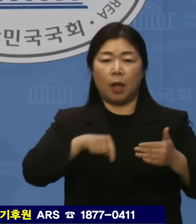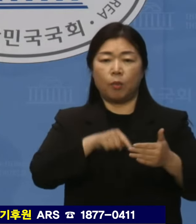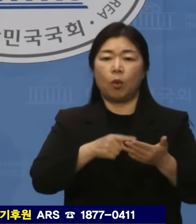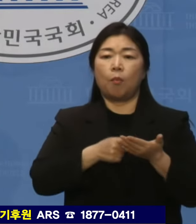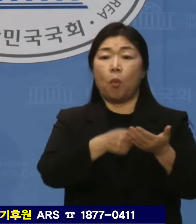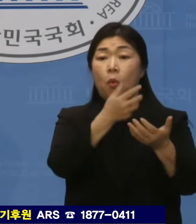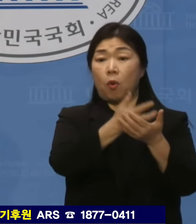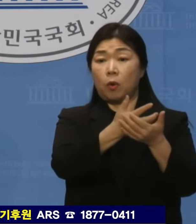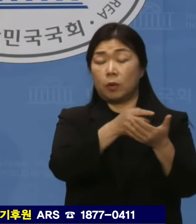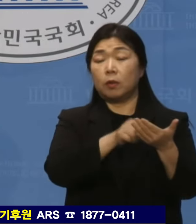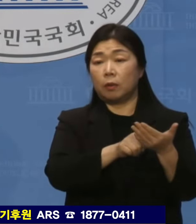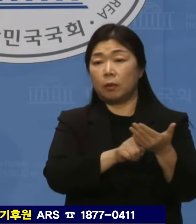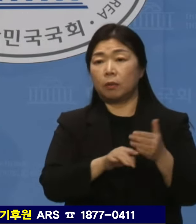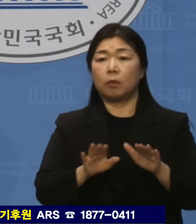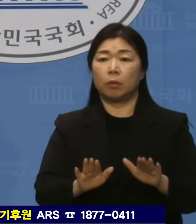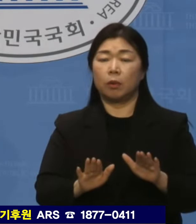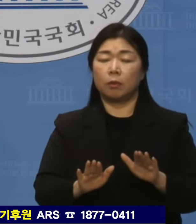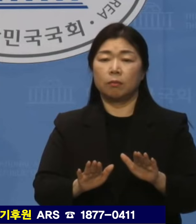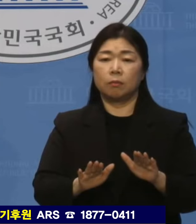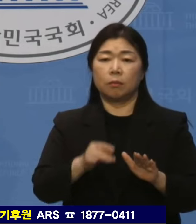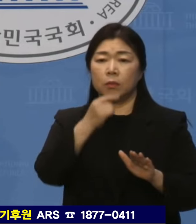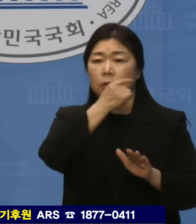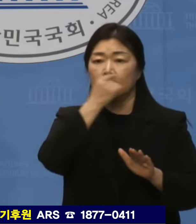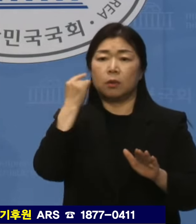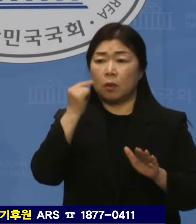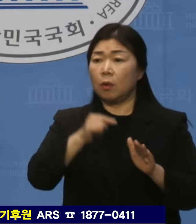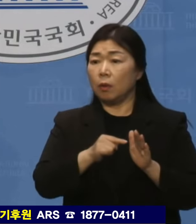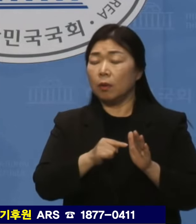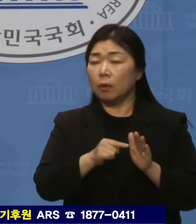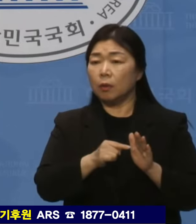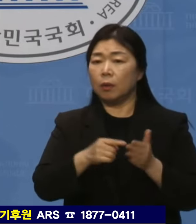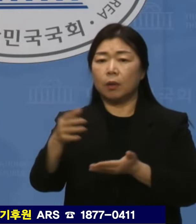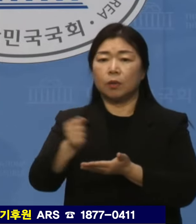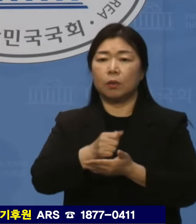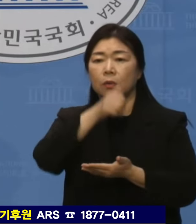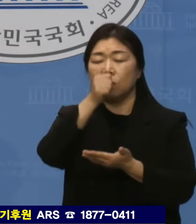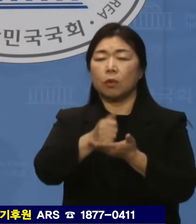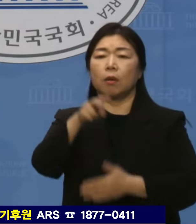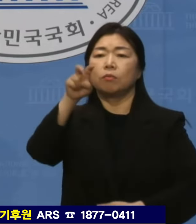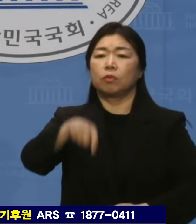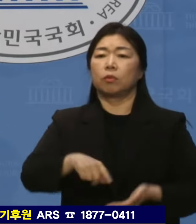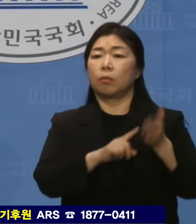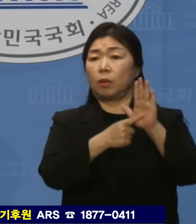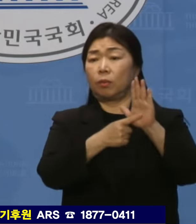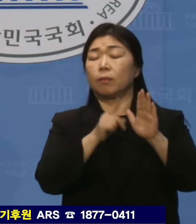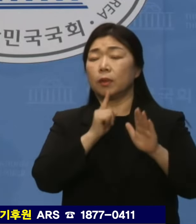보고서를 이번에는 무혐의 처분의 근거로 삼았습니다.